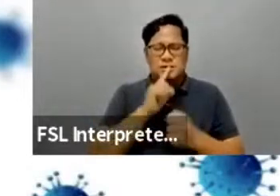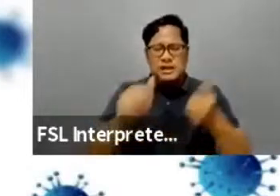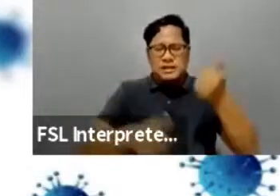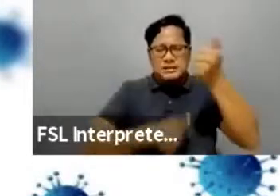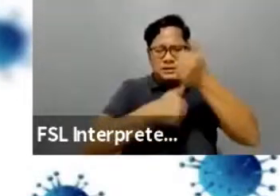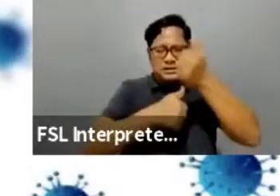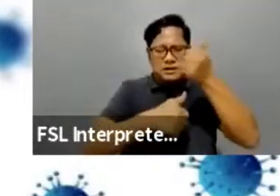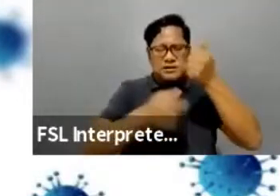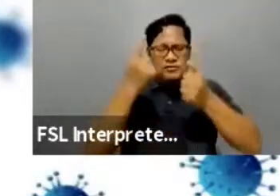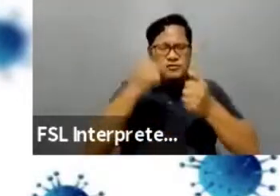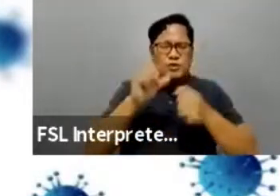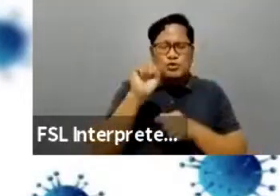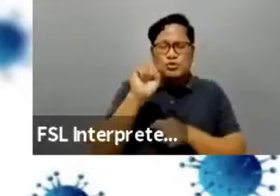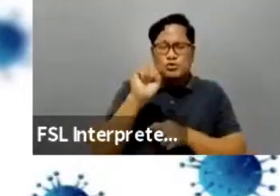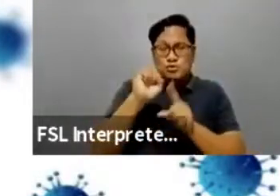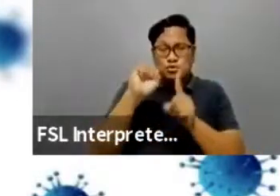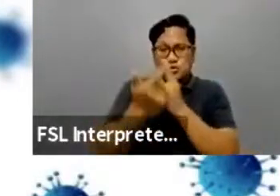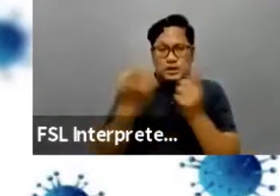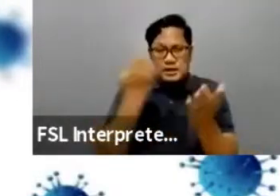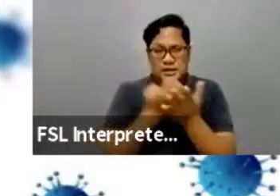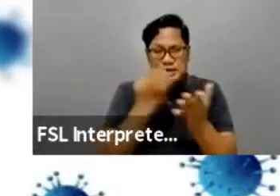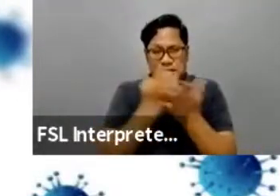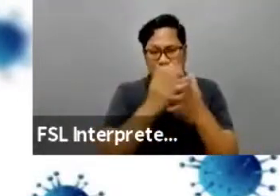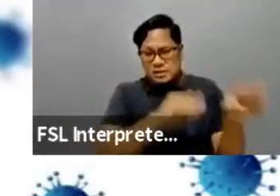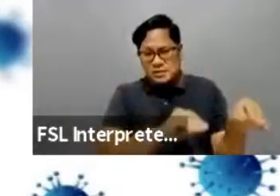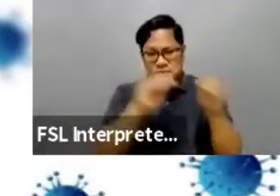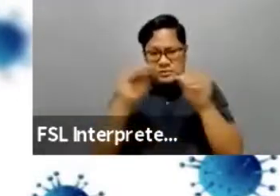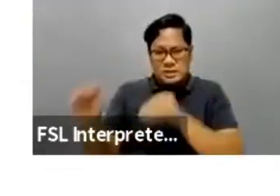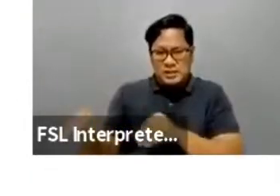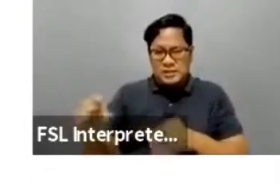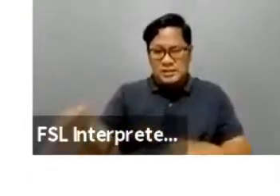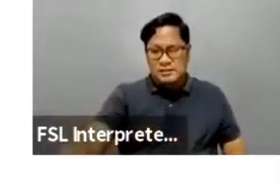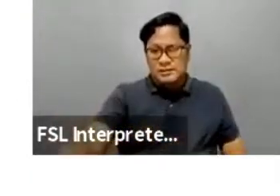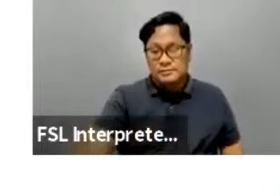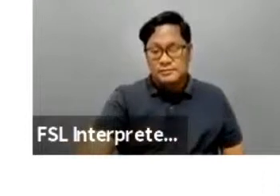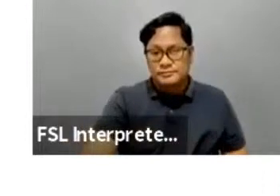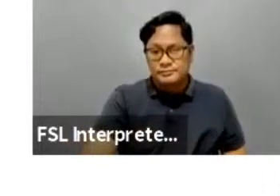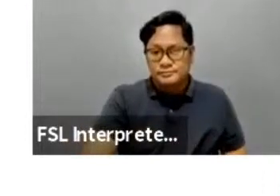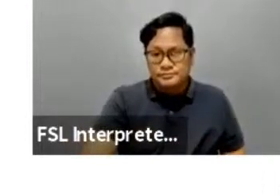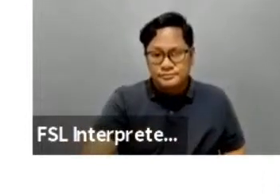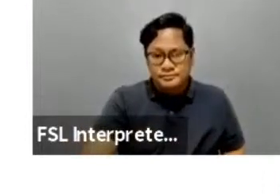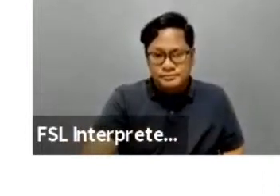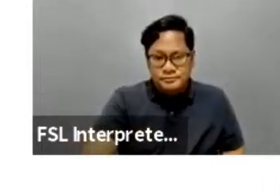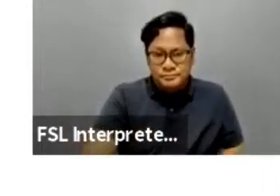sa socio-economically displaced. Next, please.